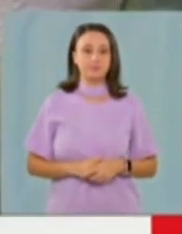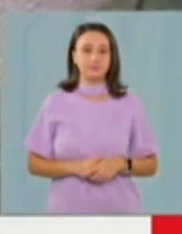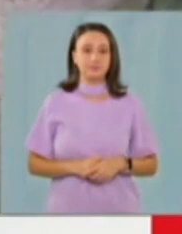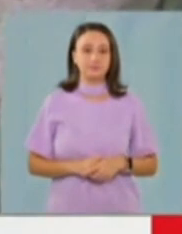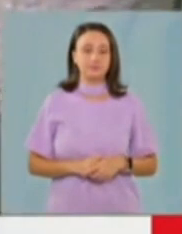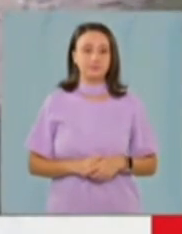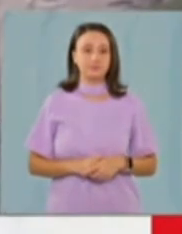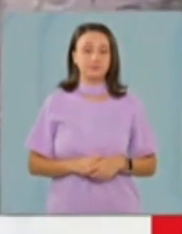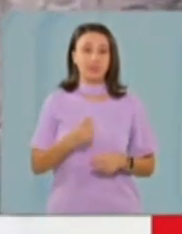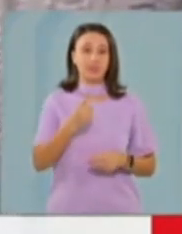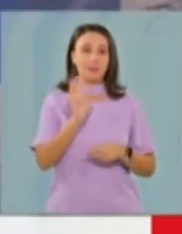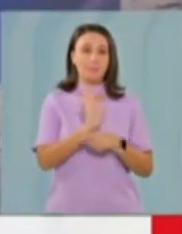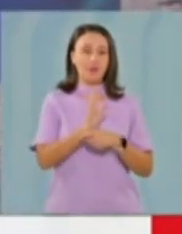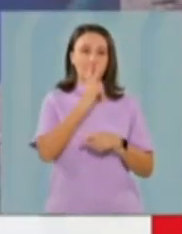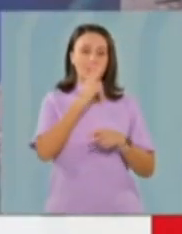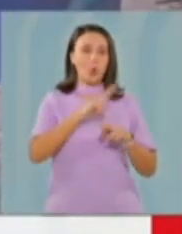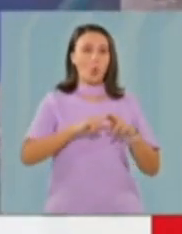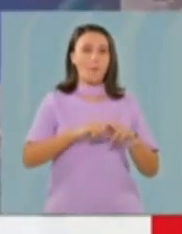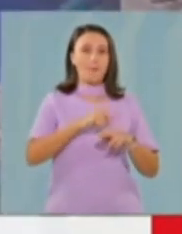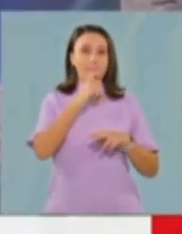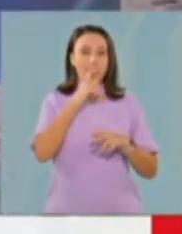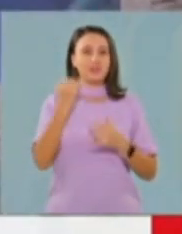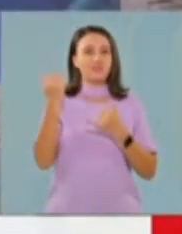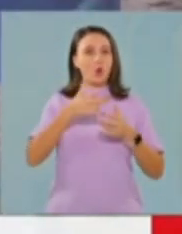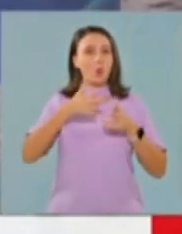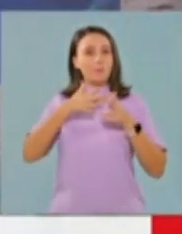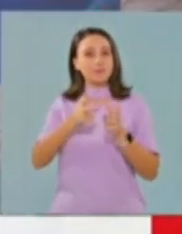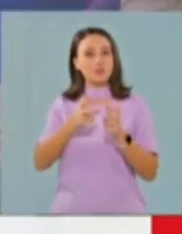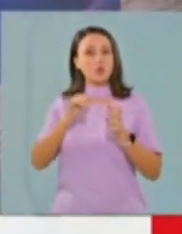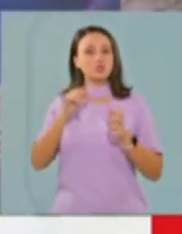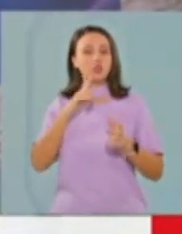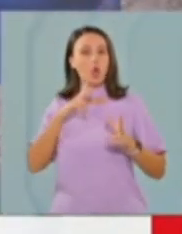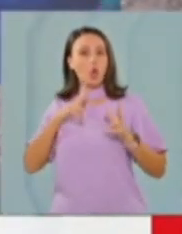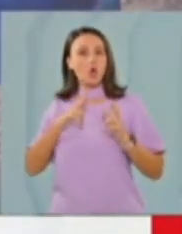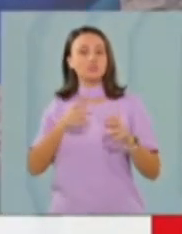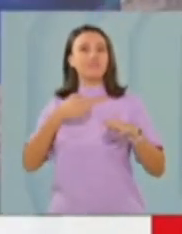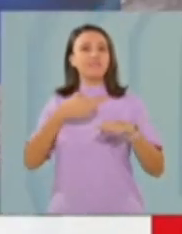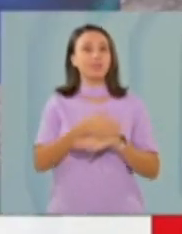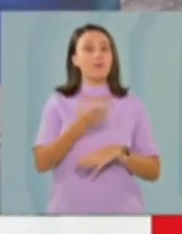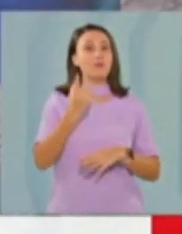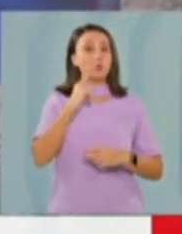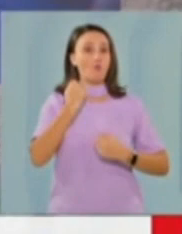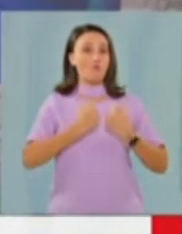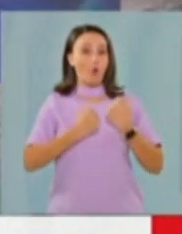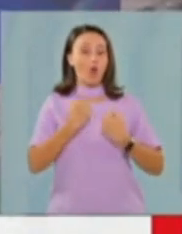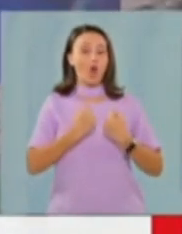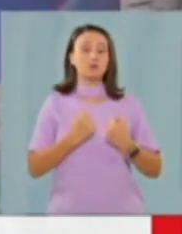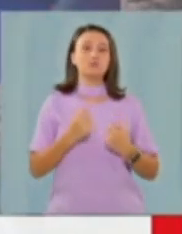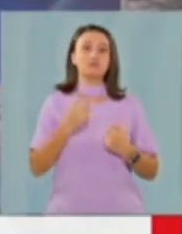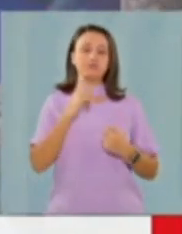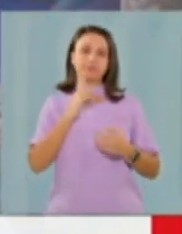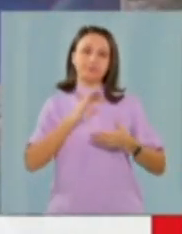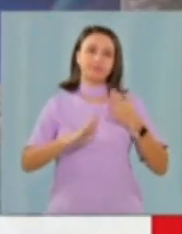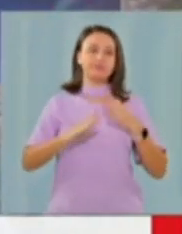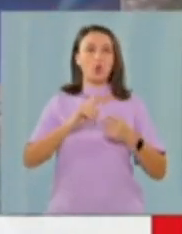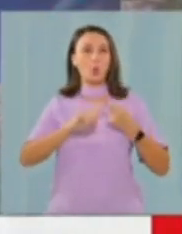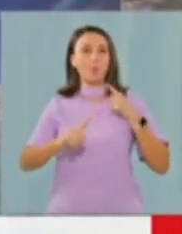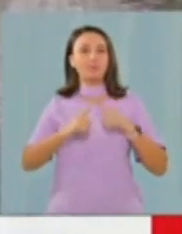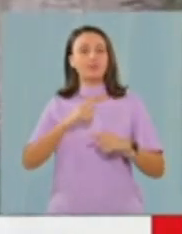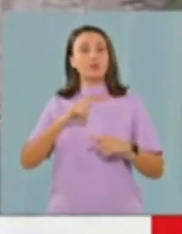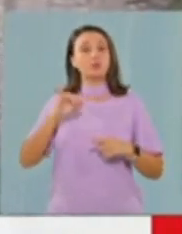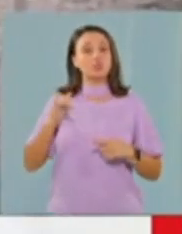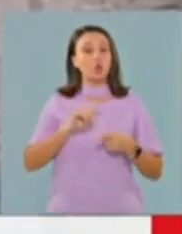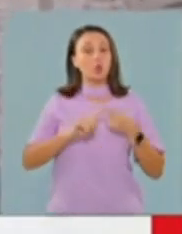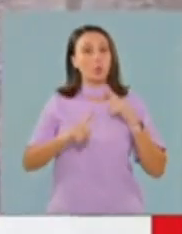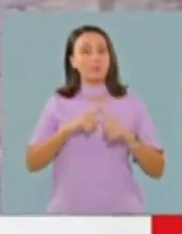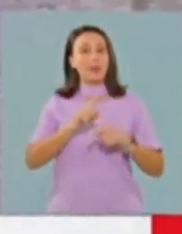din imagini se vede cu un bărbat vine cu pistolul în mână și trage spre victimă aflat la volan șoferul se ia la trântă apoi cu agresorul iar